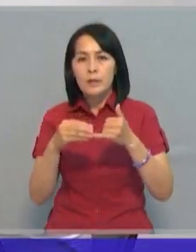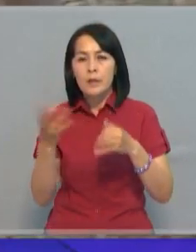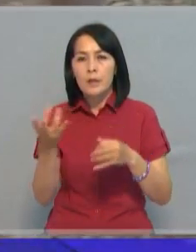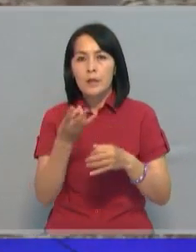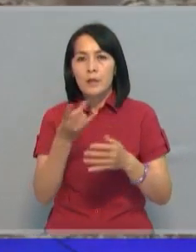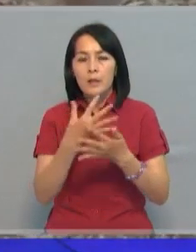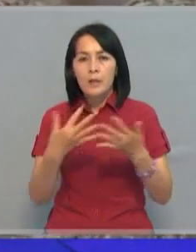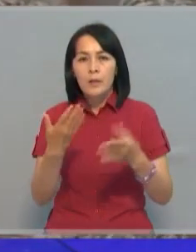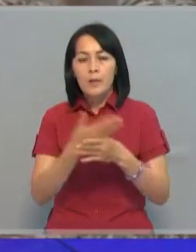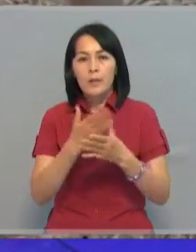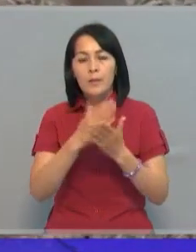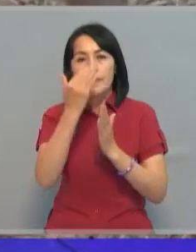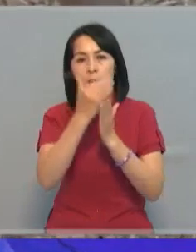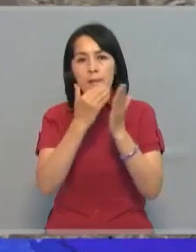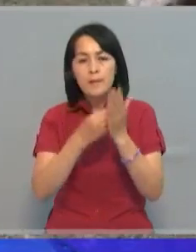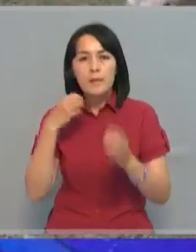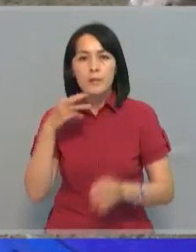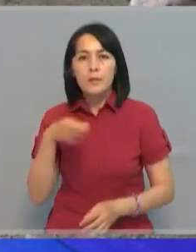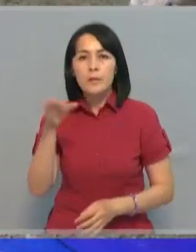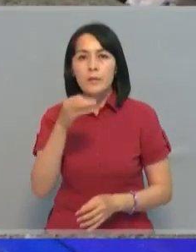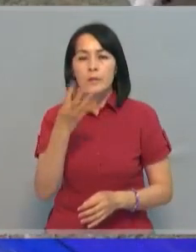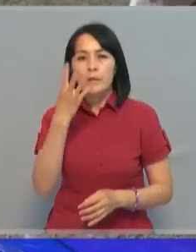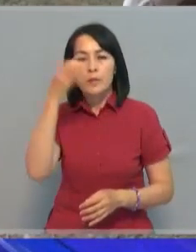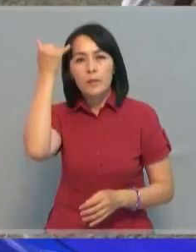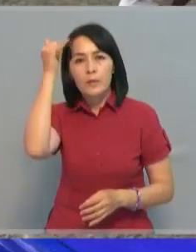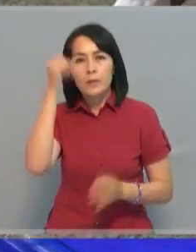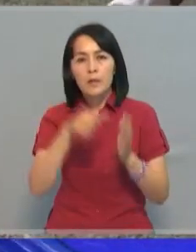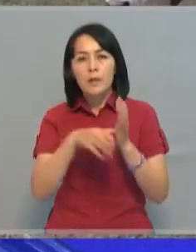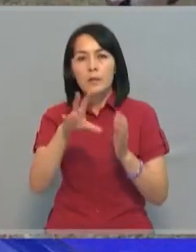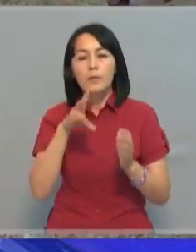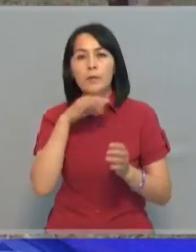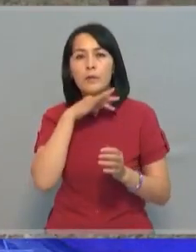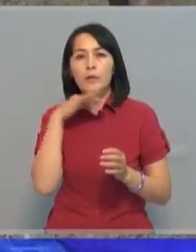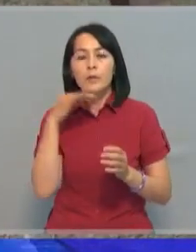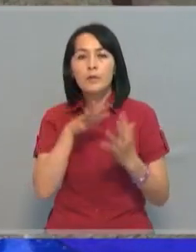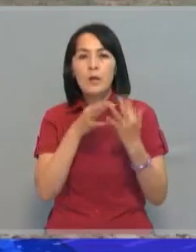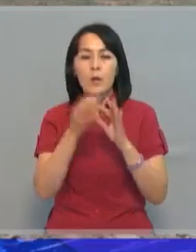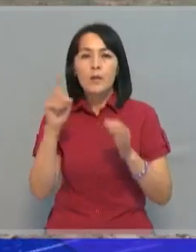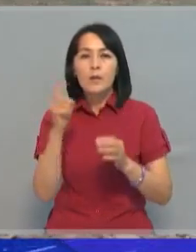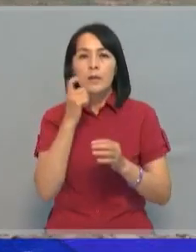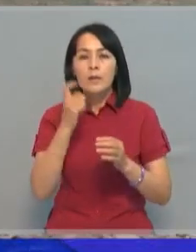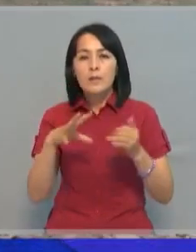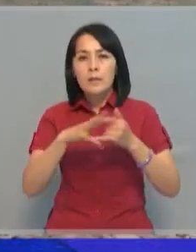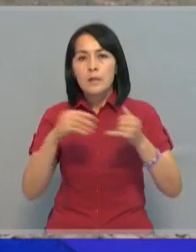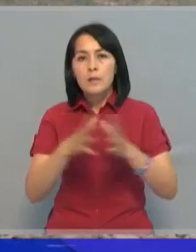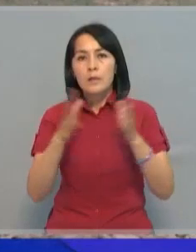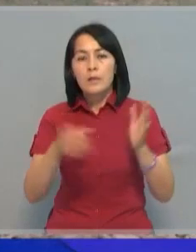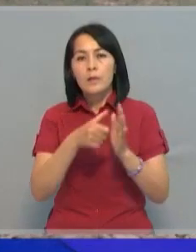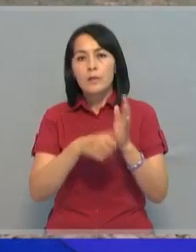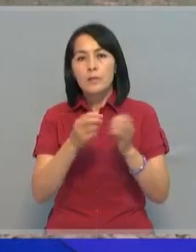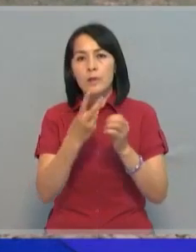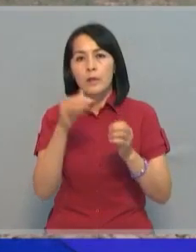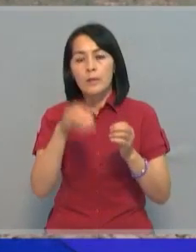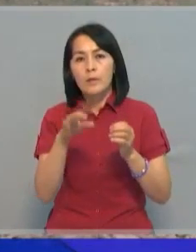қолдау жоқ. Статистикаға сүйенсек, Түркістан облысында төрт түліктің саны 6 миллионнан асқан, ал ауыл шаруашылығы мақсатындағы жер көлемі 612 мың